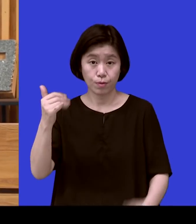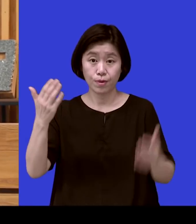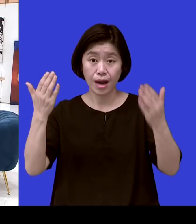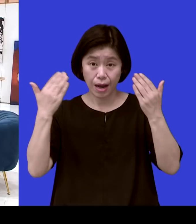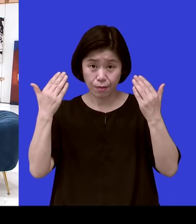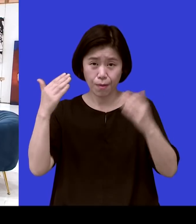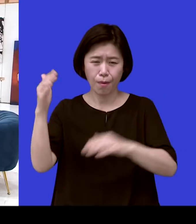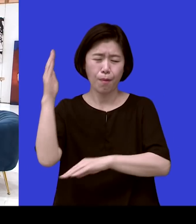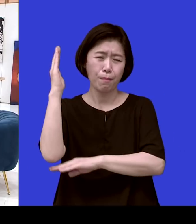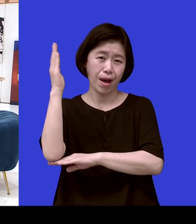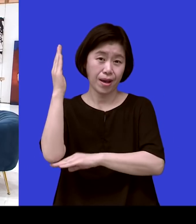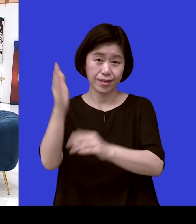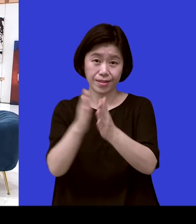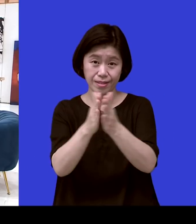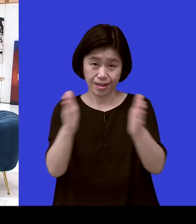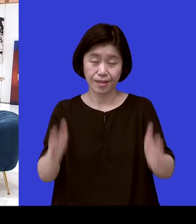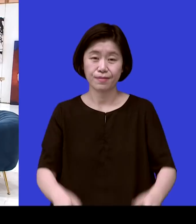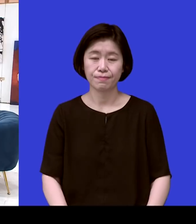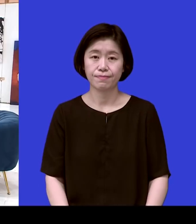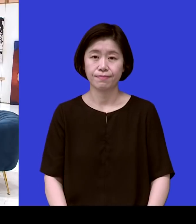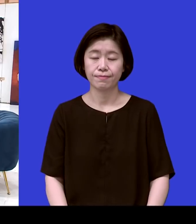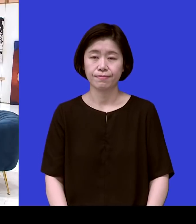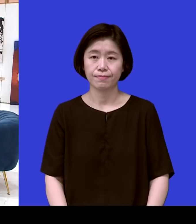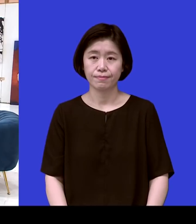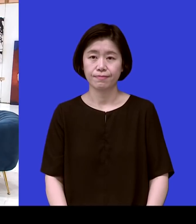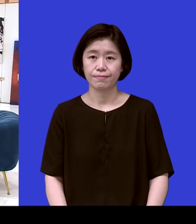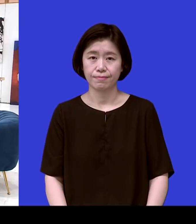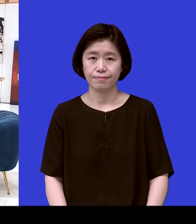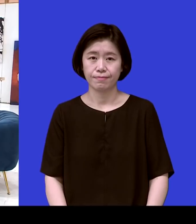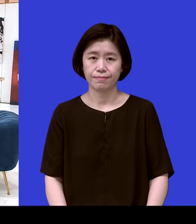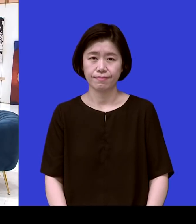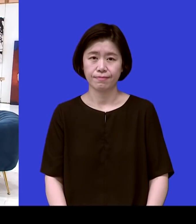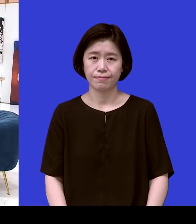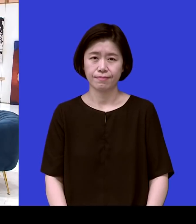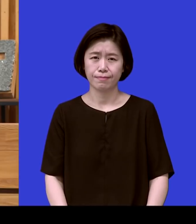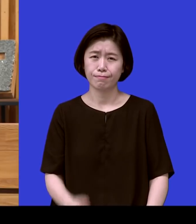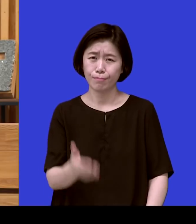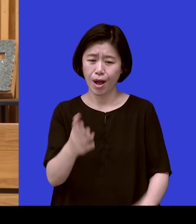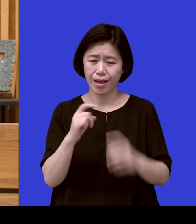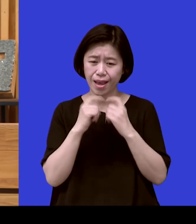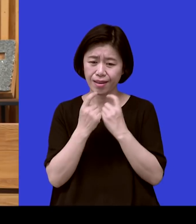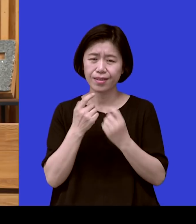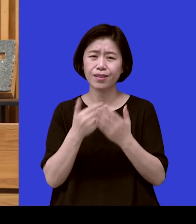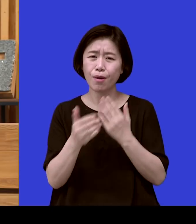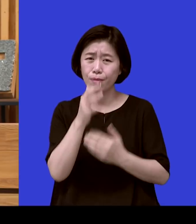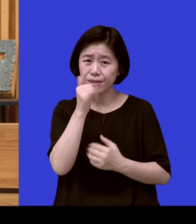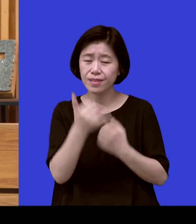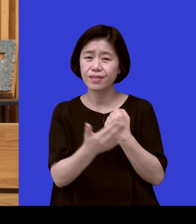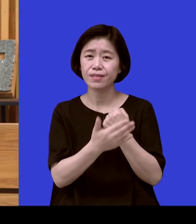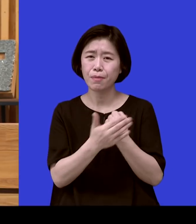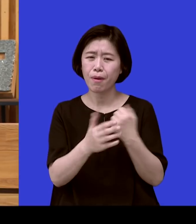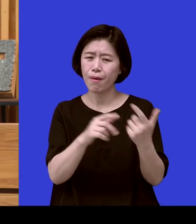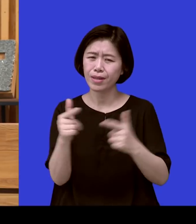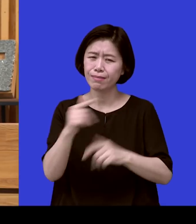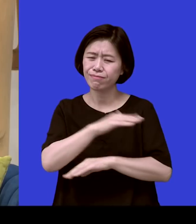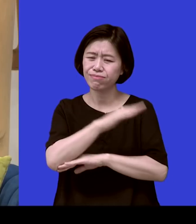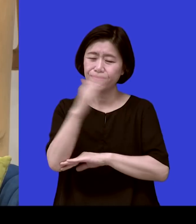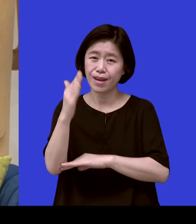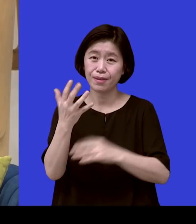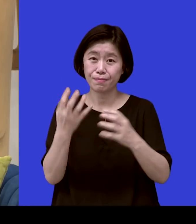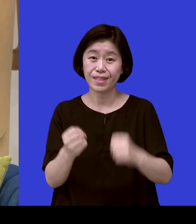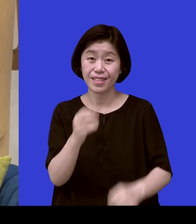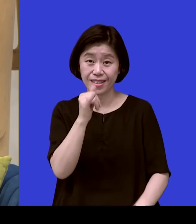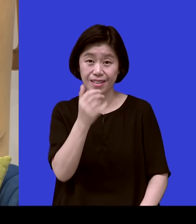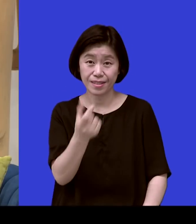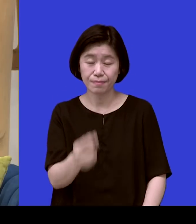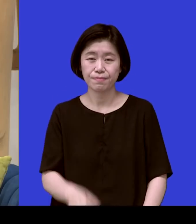열리셨어요. 네. 아무래도 내가 자식들을 겪어 보니까 또 할 얘기가 많아지잖아요. 네. 네. 어떻습니까? 그 큰 딸은 잘 자랐나요? 어땠어요?